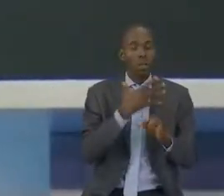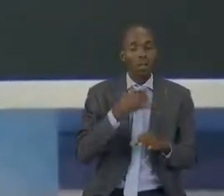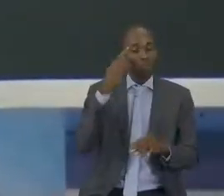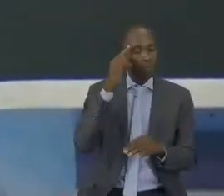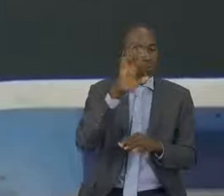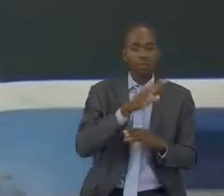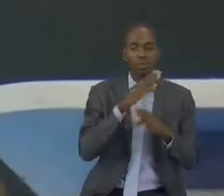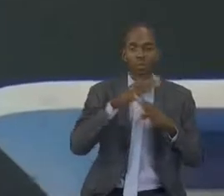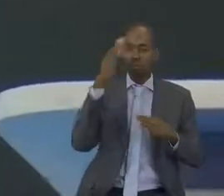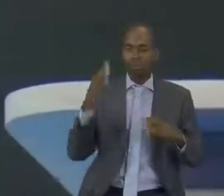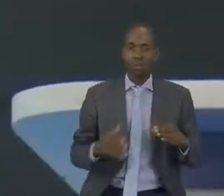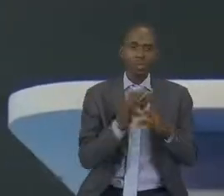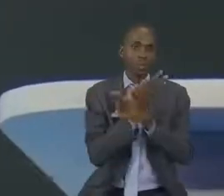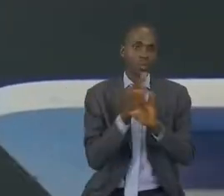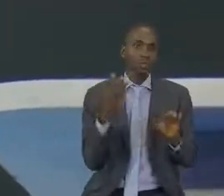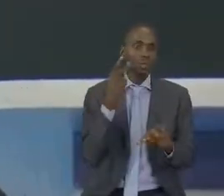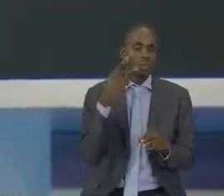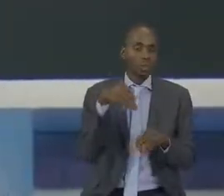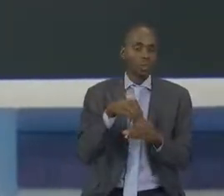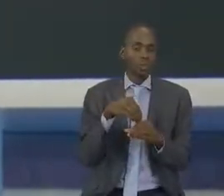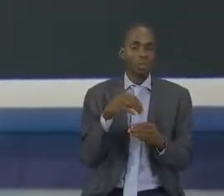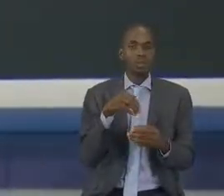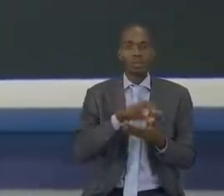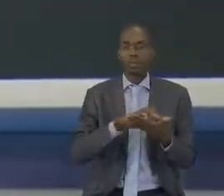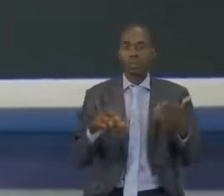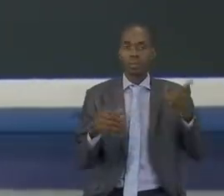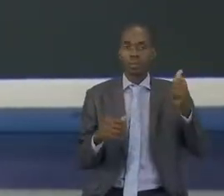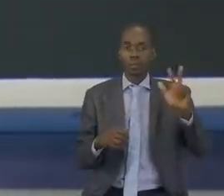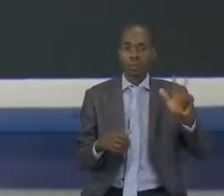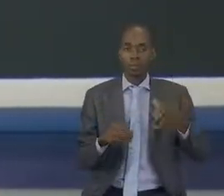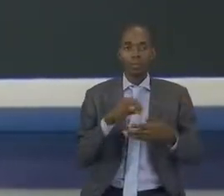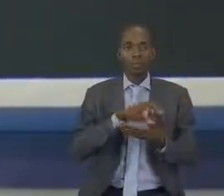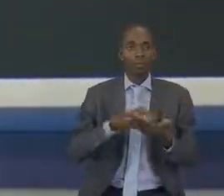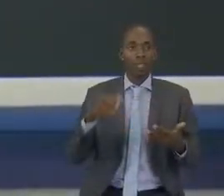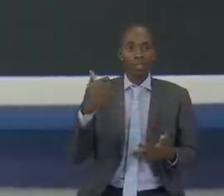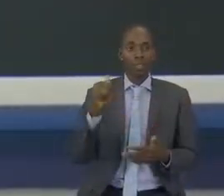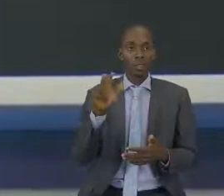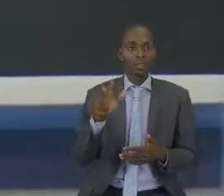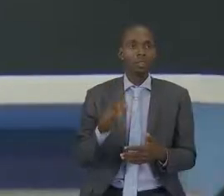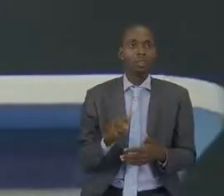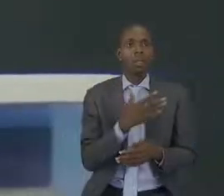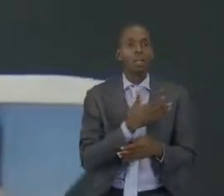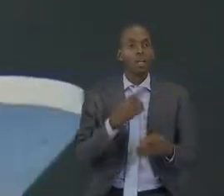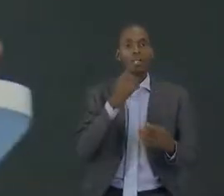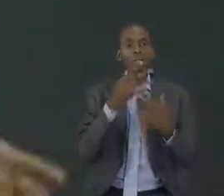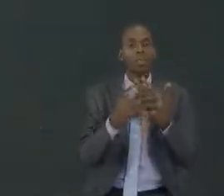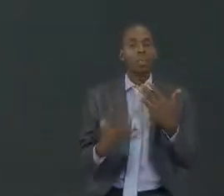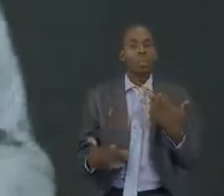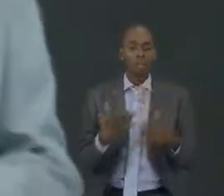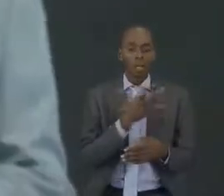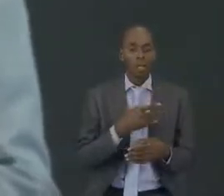émancipation totale. Dans le verset 13, il dit, verset 13, le sang de